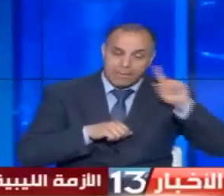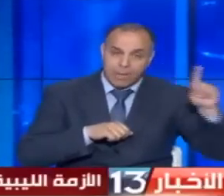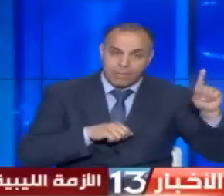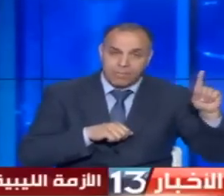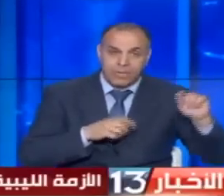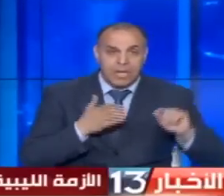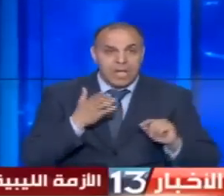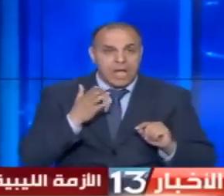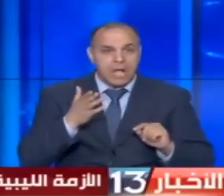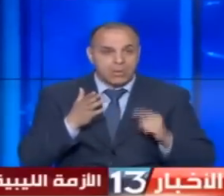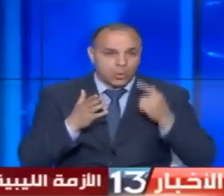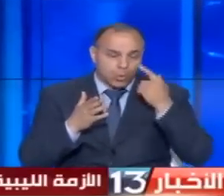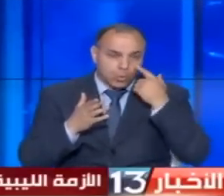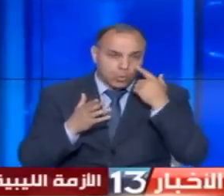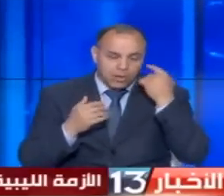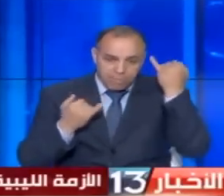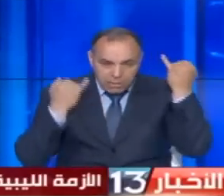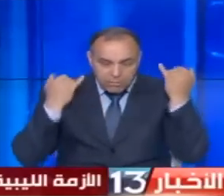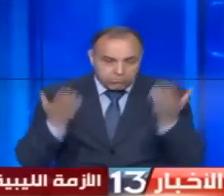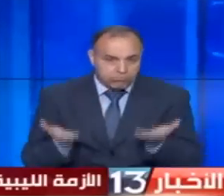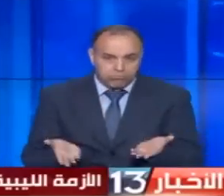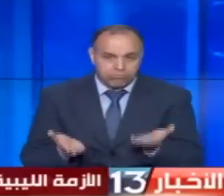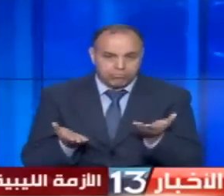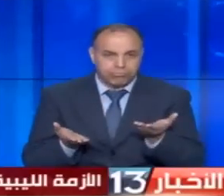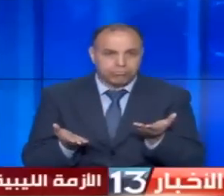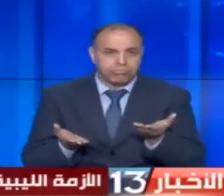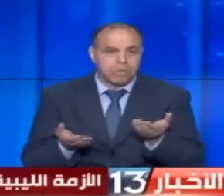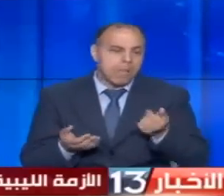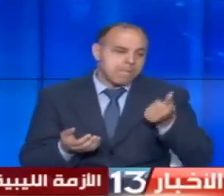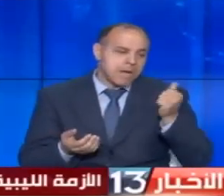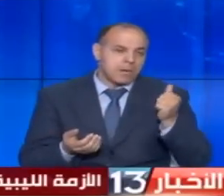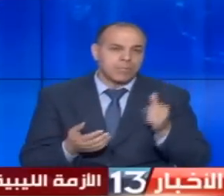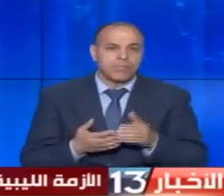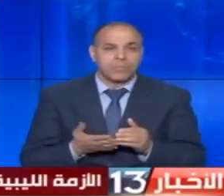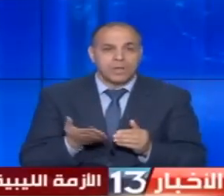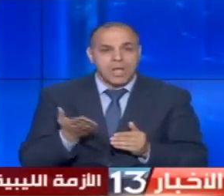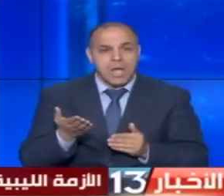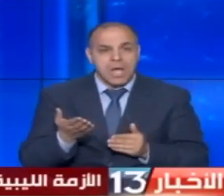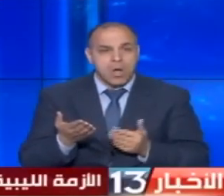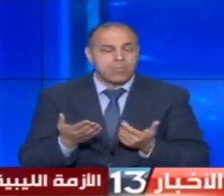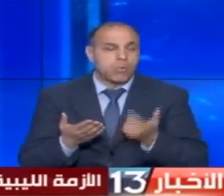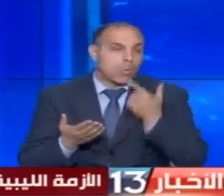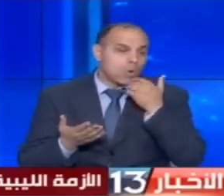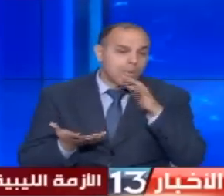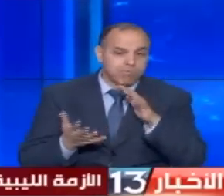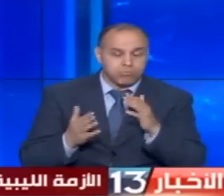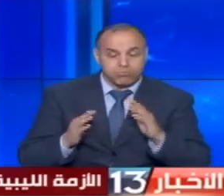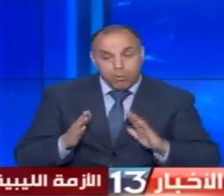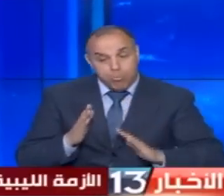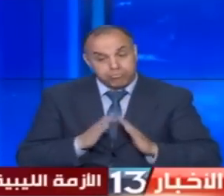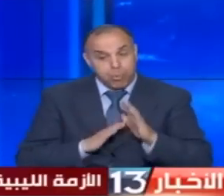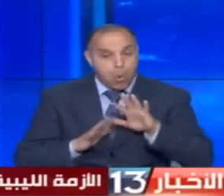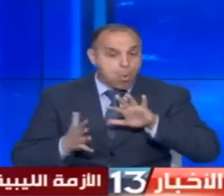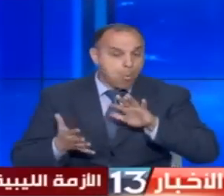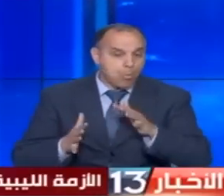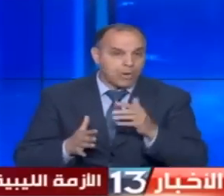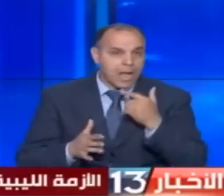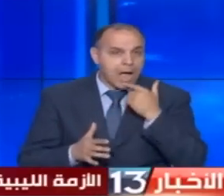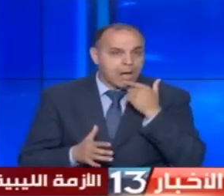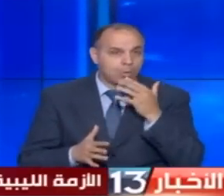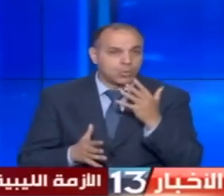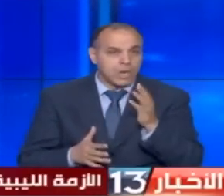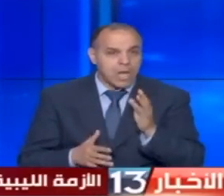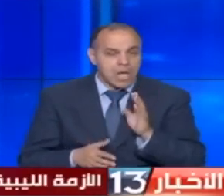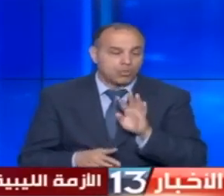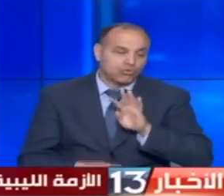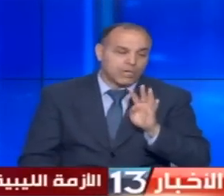عن حشود متبادله منذ مساء امس وما يزيد فرضيه التصعيد المحتمل ربما ما اعلنته قوات